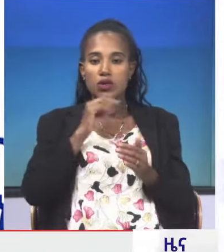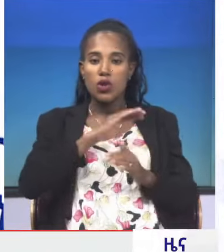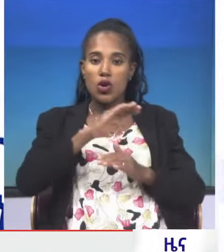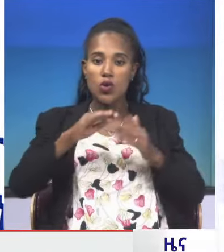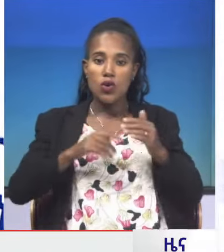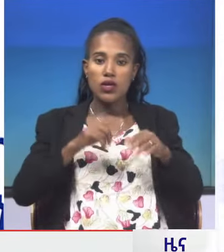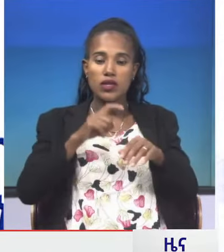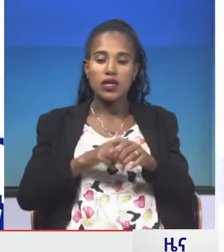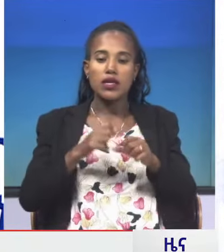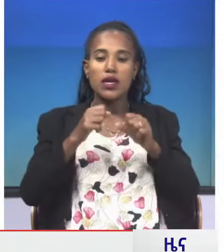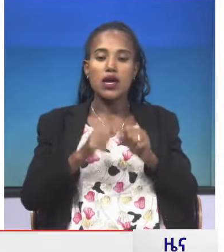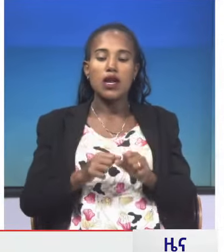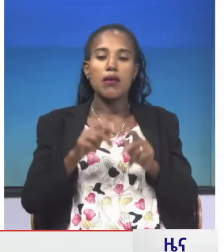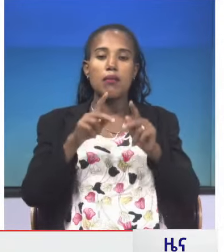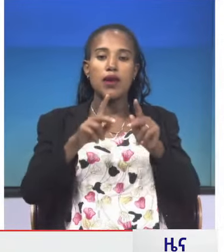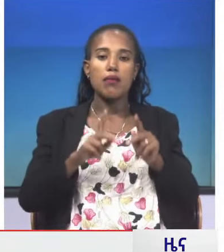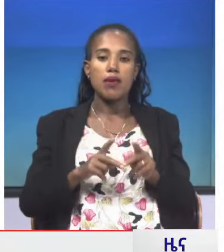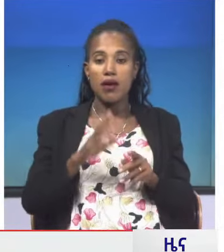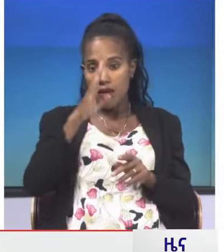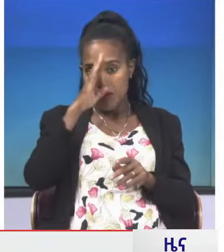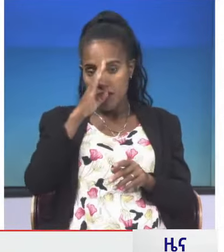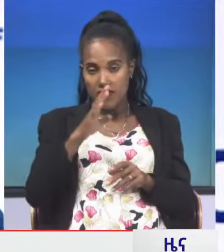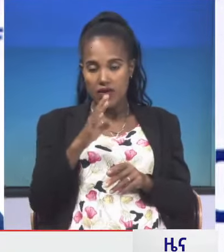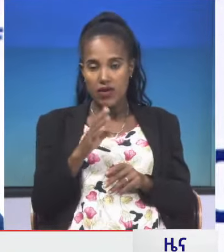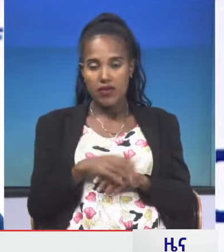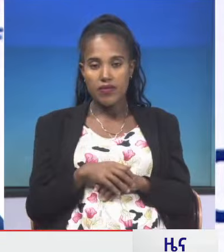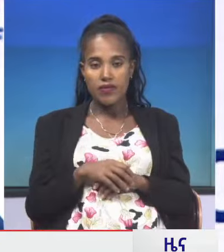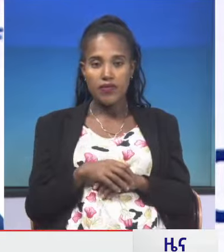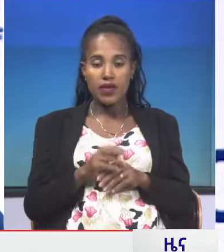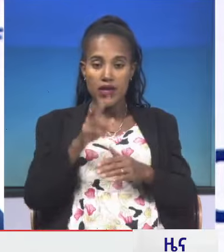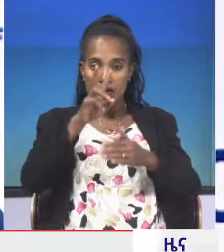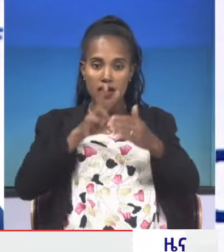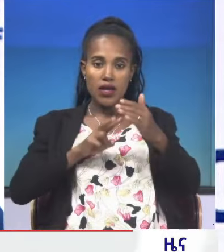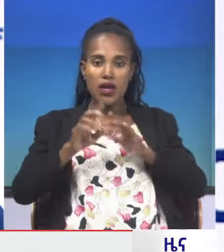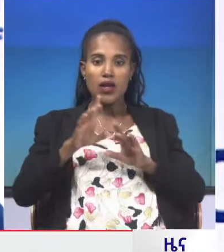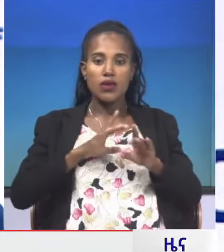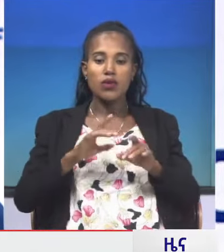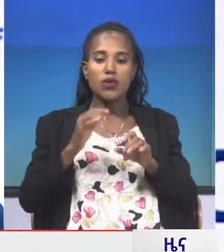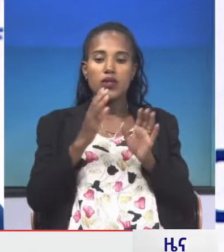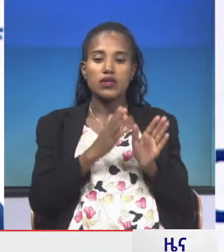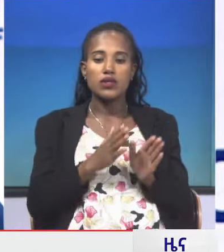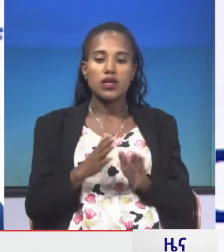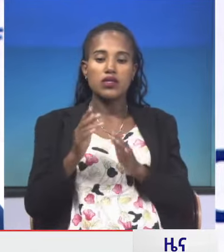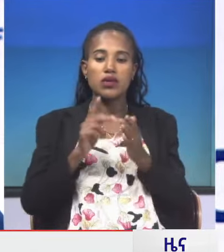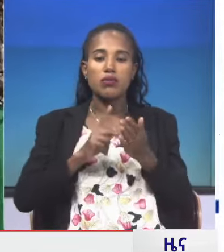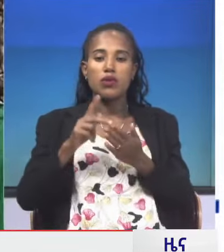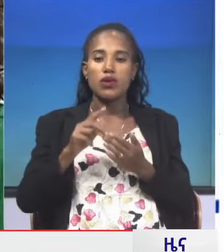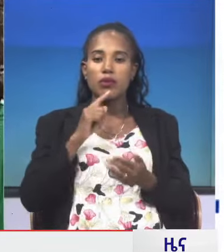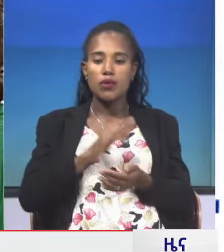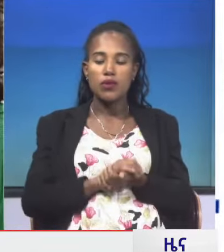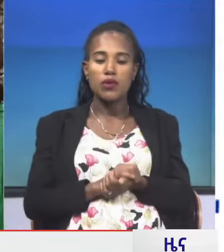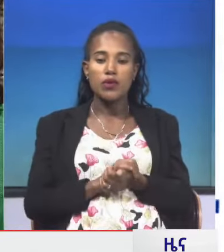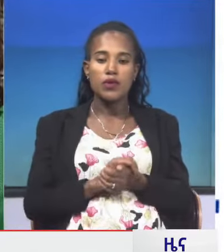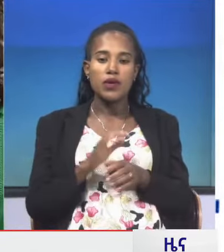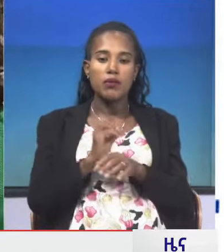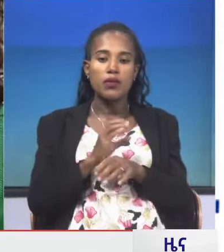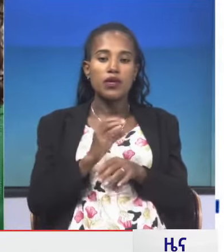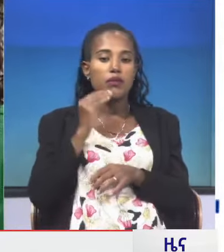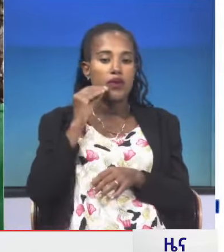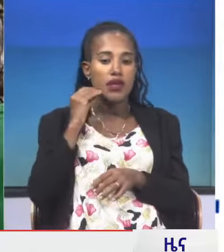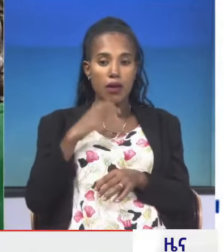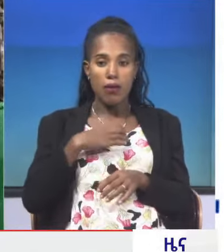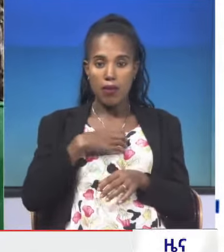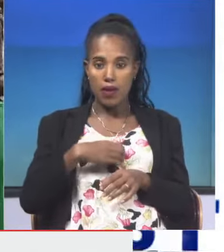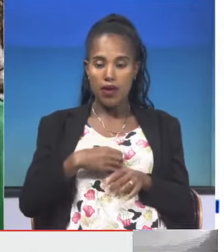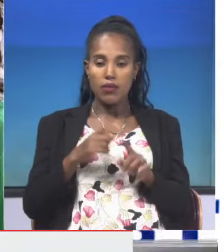የሁልጊዜም ጠንካራ ፓርላማን መፍጠር ራዕይ አድርጎ የተዘጋጀ ፕሮግራም ነው። የምክር ቤት